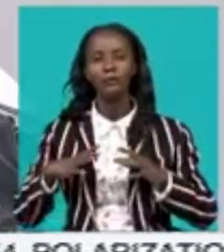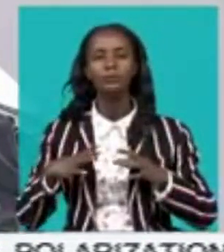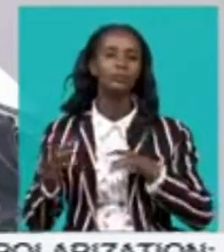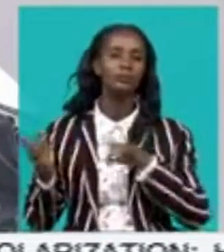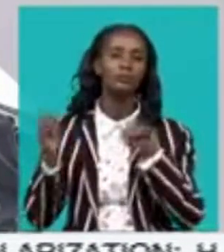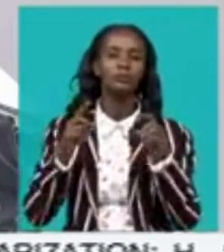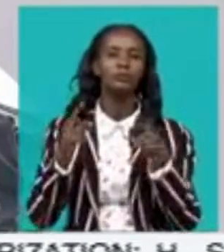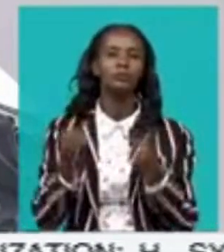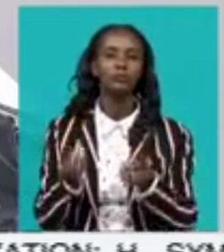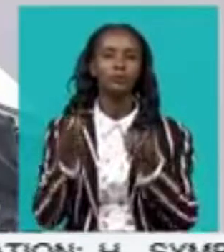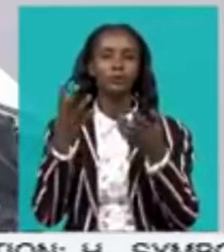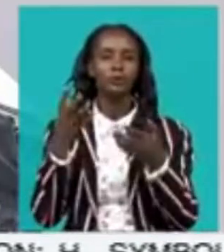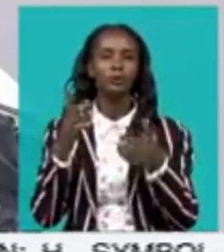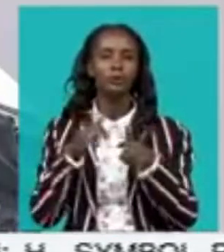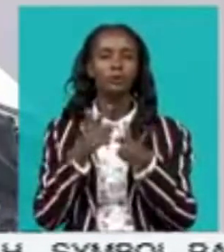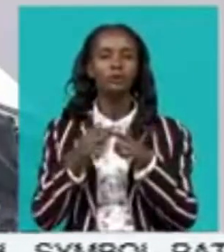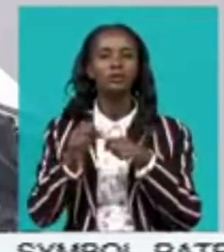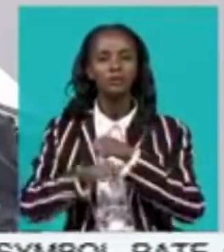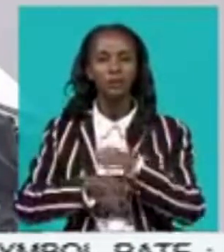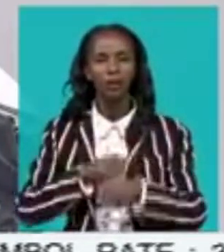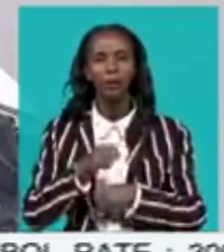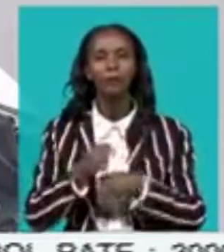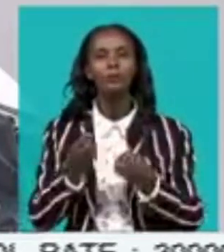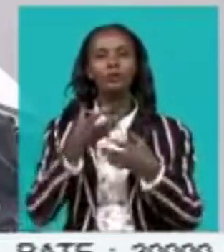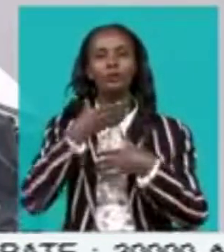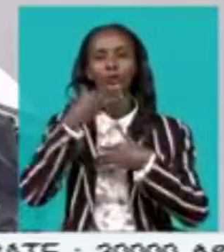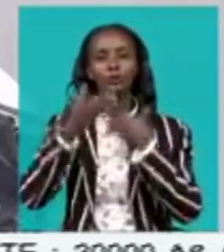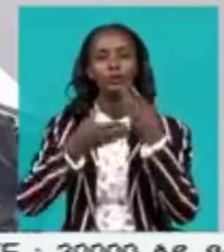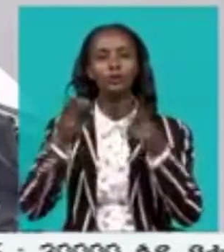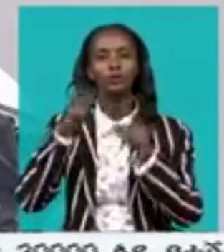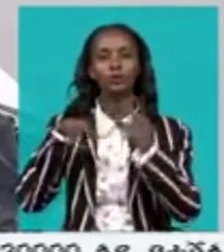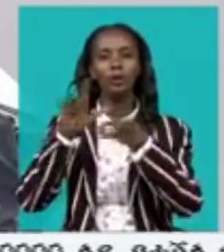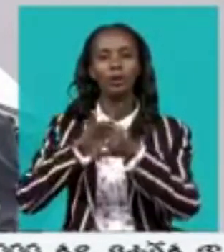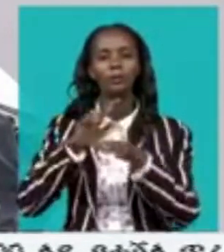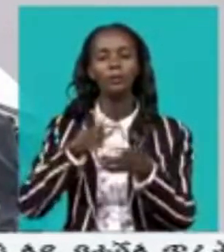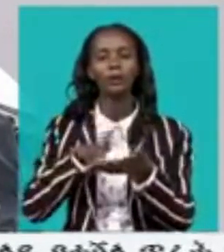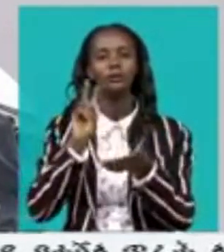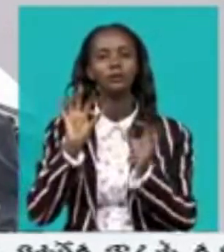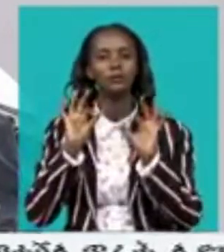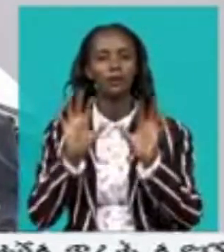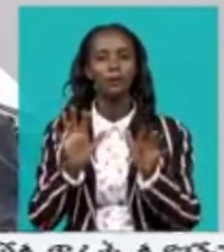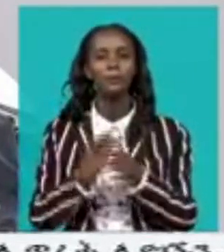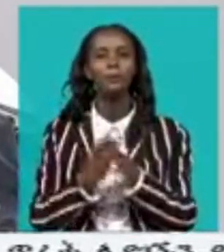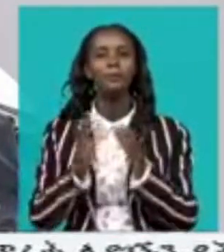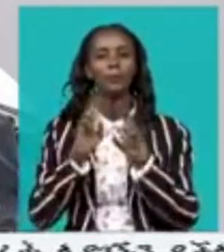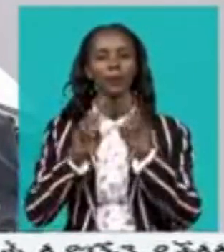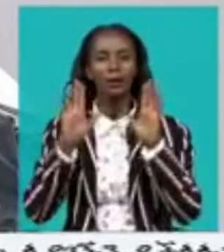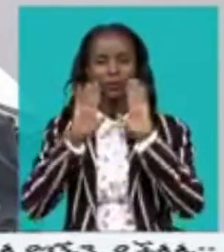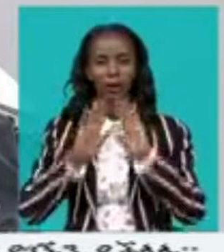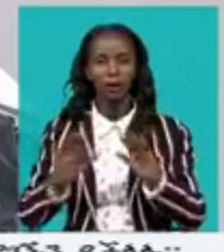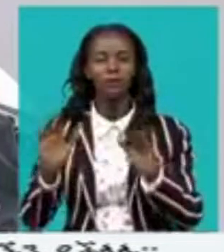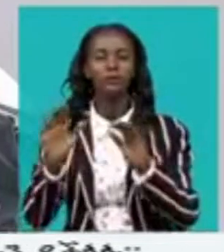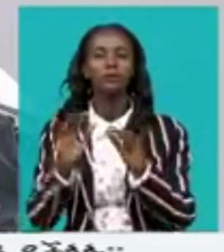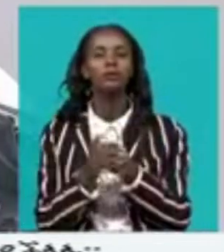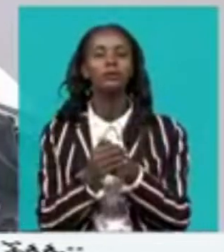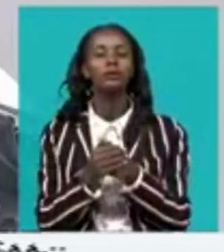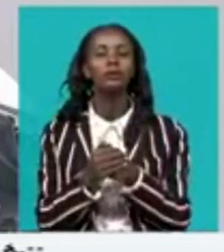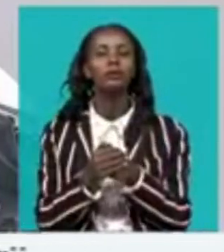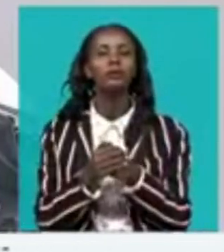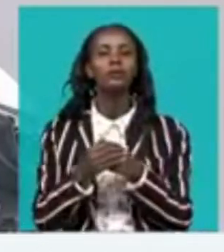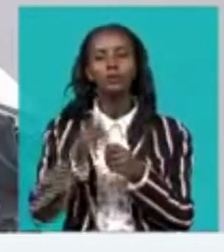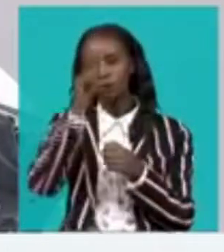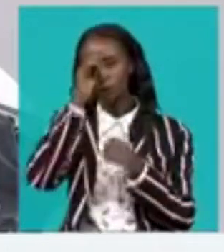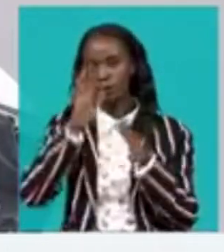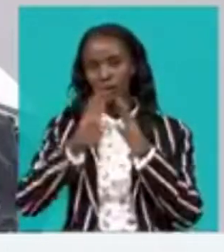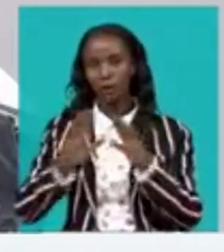ብዙ እንግልት፣ ብዙ ስቃይ፣ ብዙ ሮሮ በዞኑ ላይ ማንሳት መቻል የለበትም። በጣም ሰላማዊ ሆኖ በዓሉን እንዲያልፍ ሰው